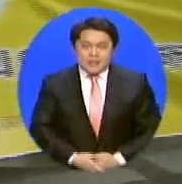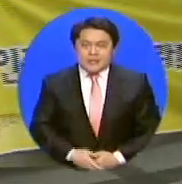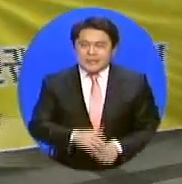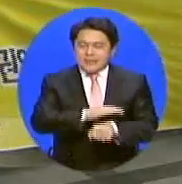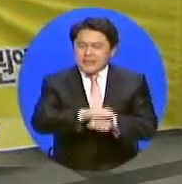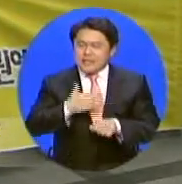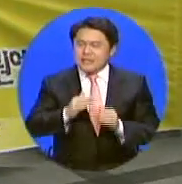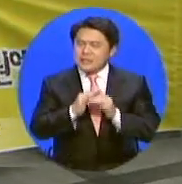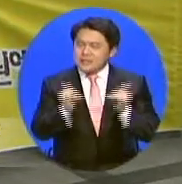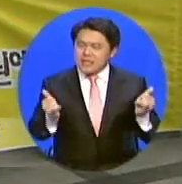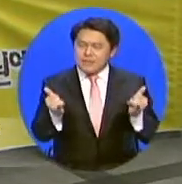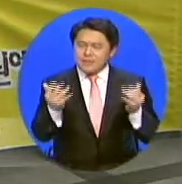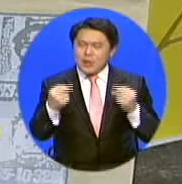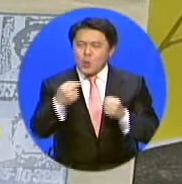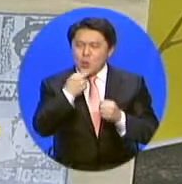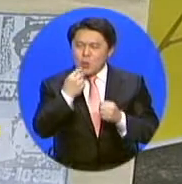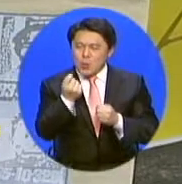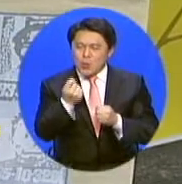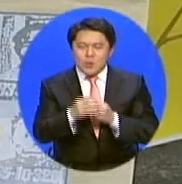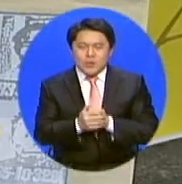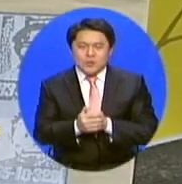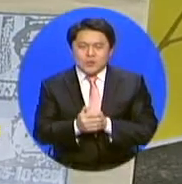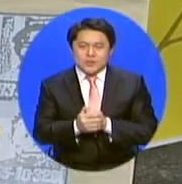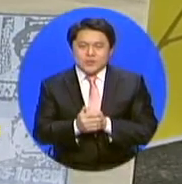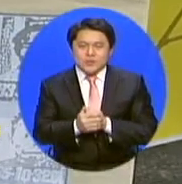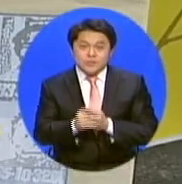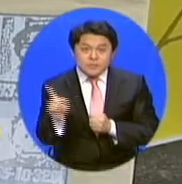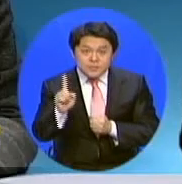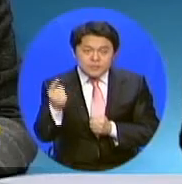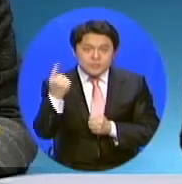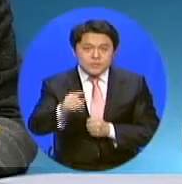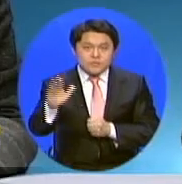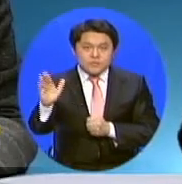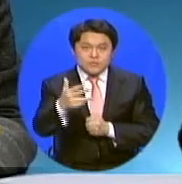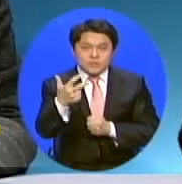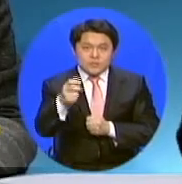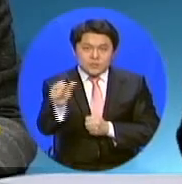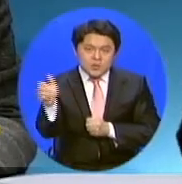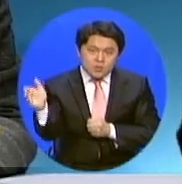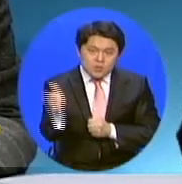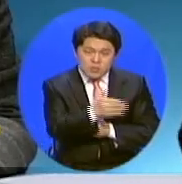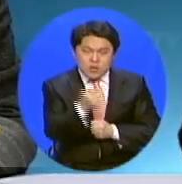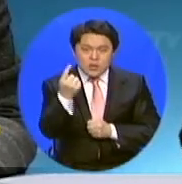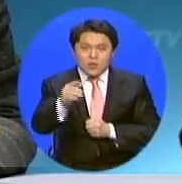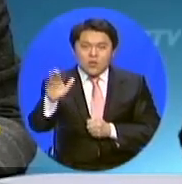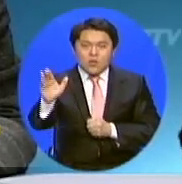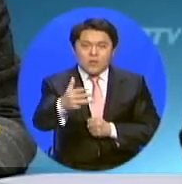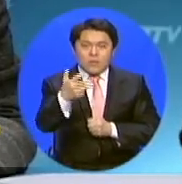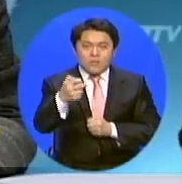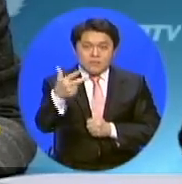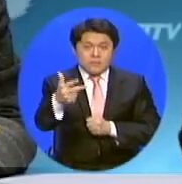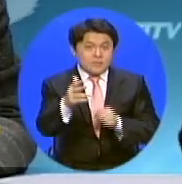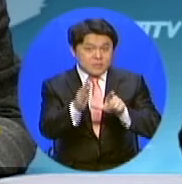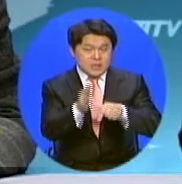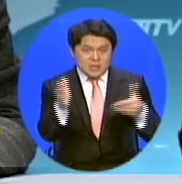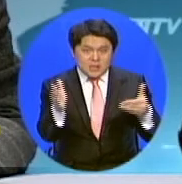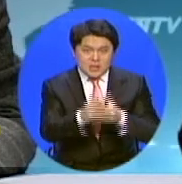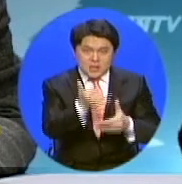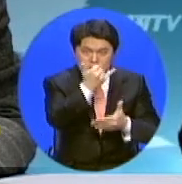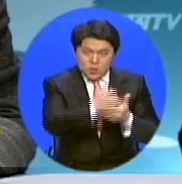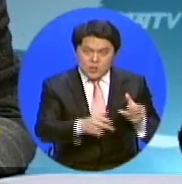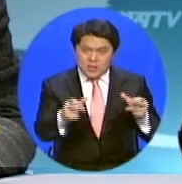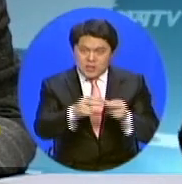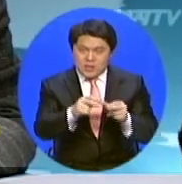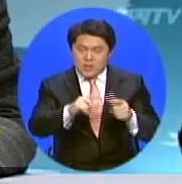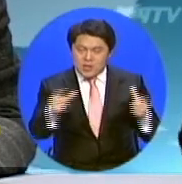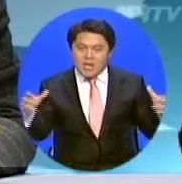계신 분들은 아마 좀 적지 않을까 하는 생각도 좀 듭니다. 사실 뭐 1975년부터 1987년까지 뭐 고아라든지 장애인 등